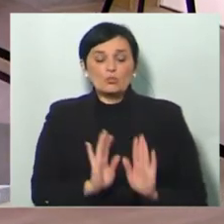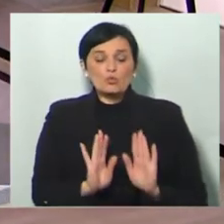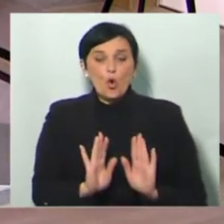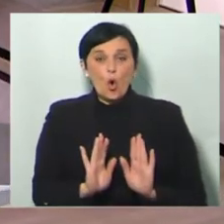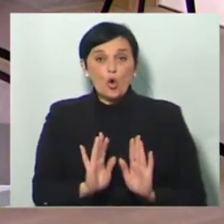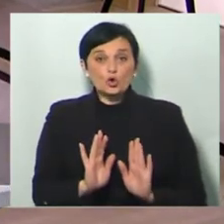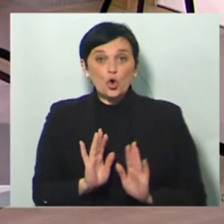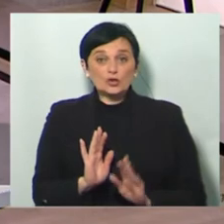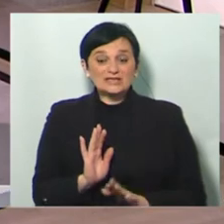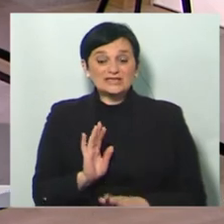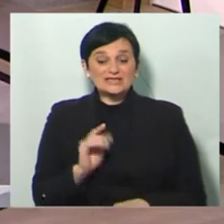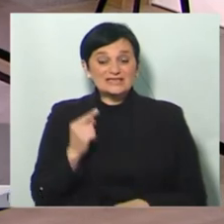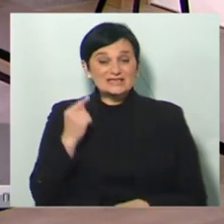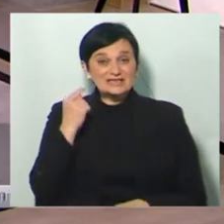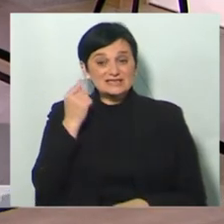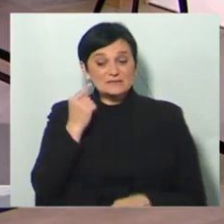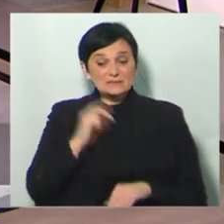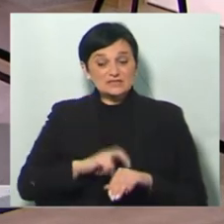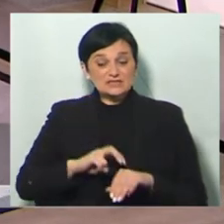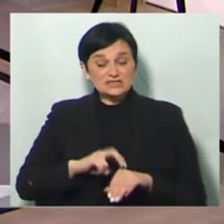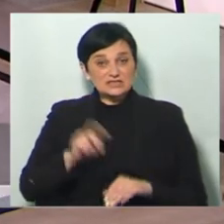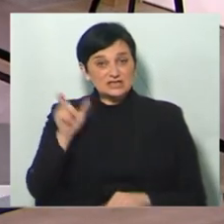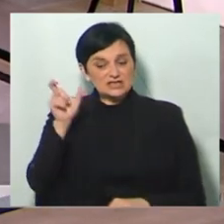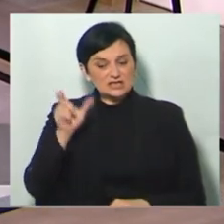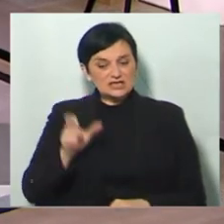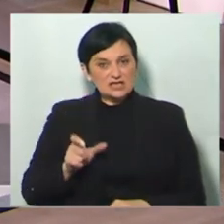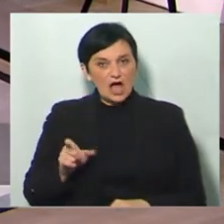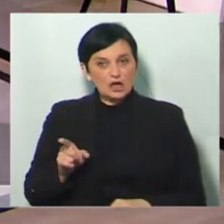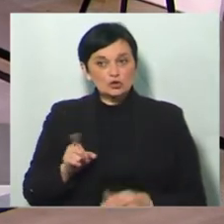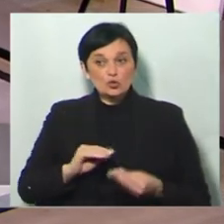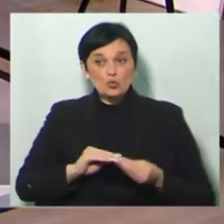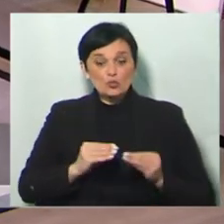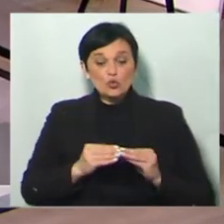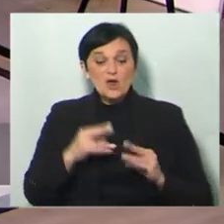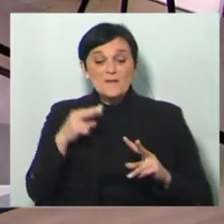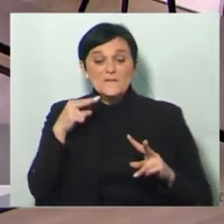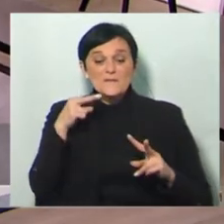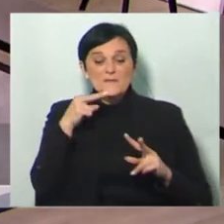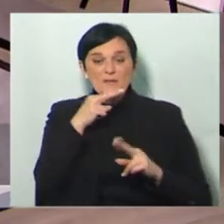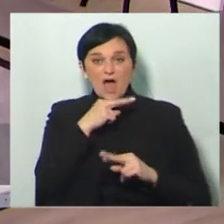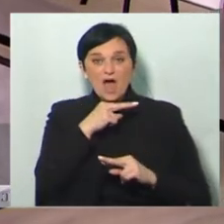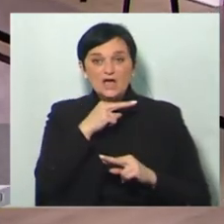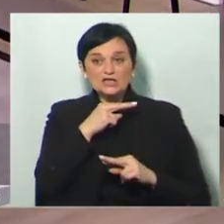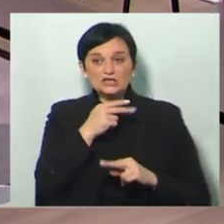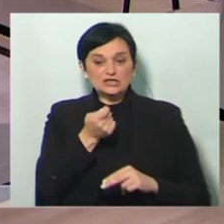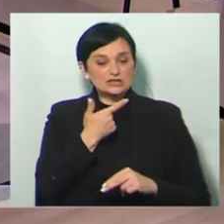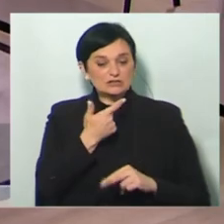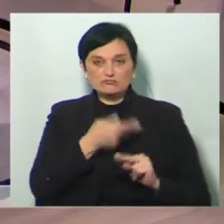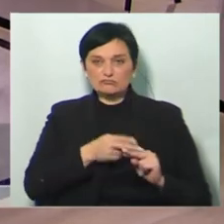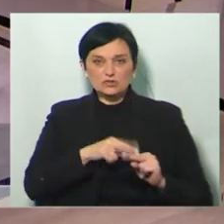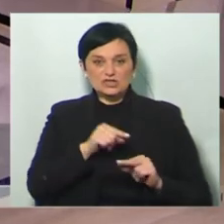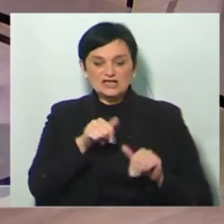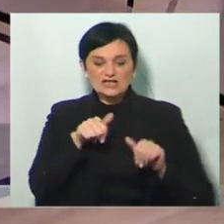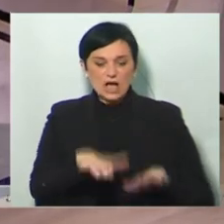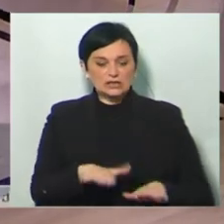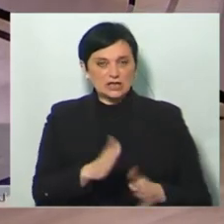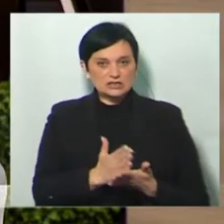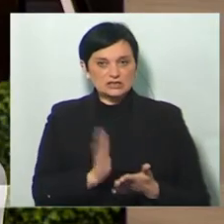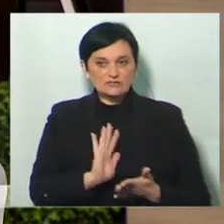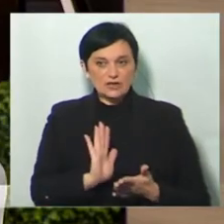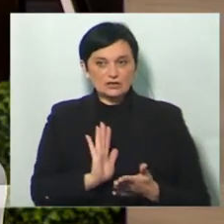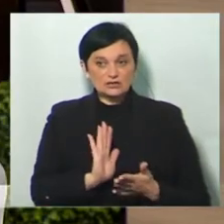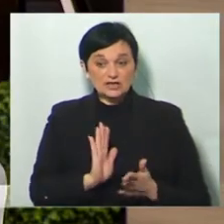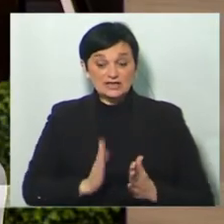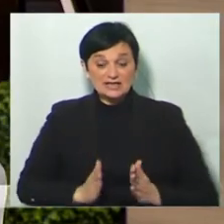მხოლოდ ფსიქიატრი ამის პრობლემა მედიკამენტოზური ეს არ არის გადაწყვეტა, იმიტომ რომ